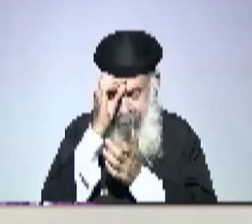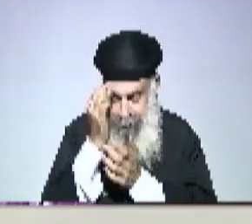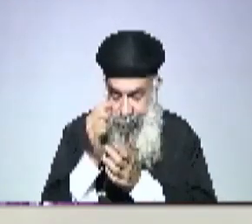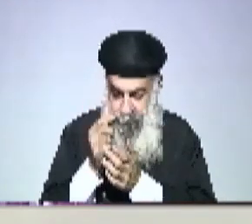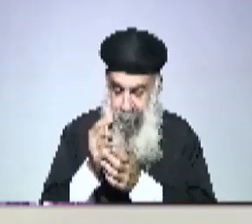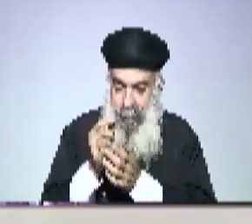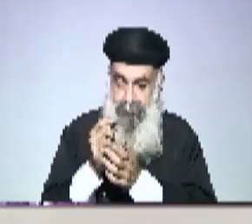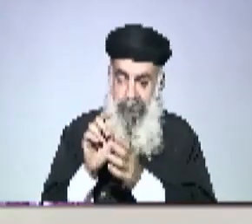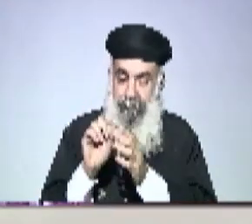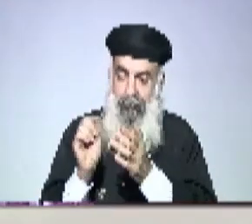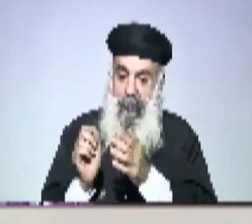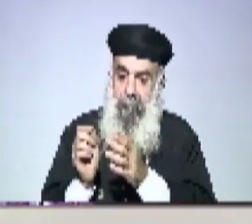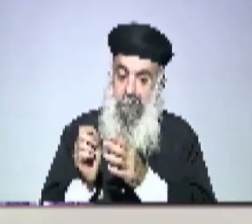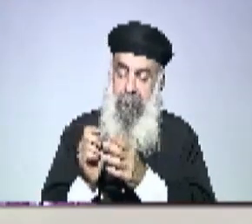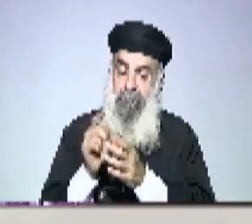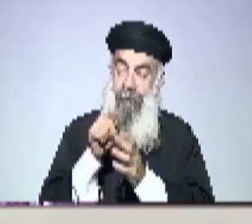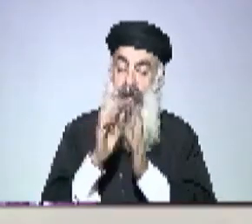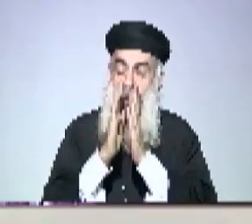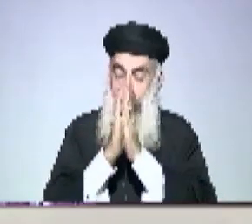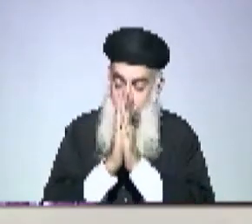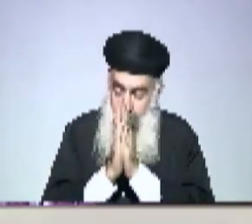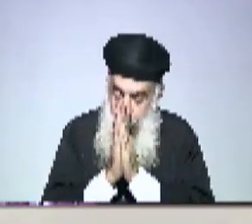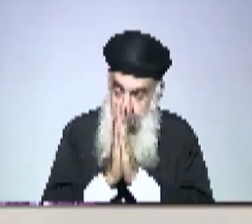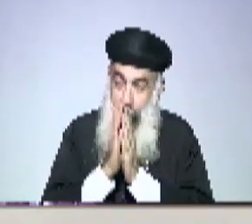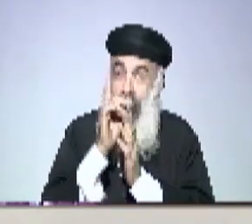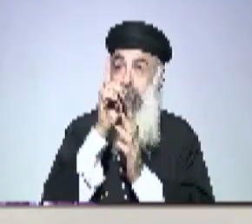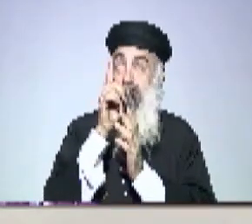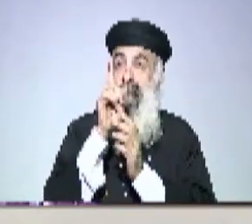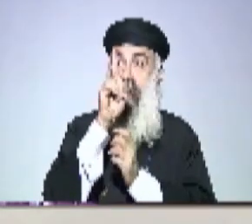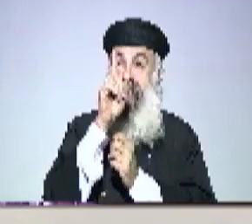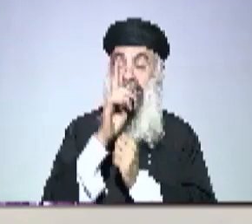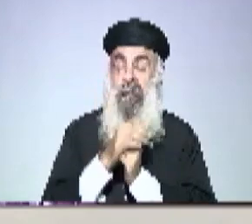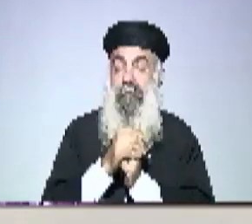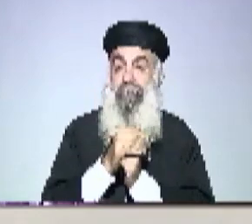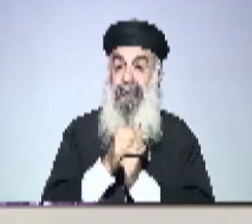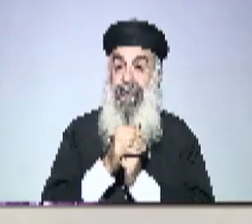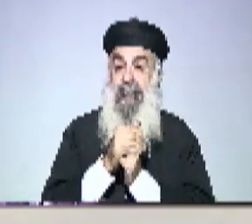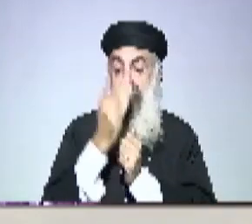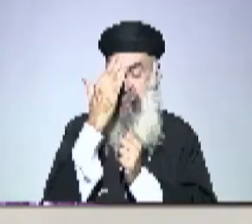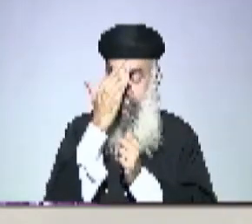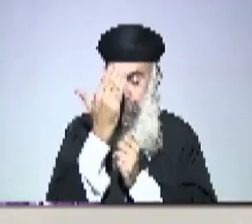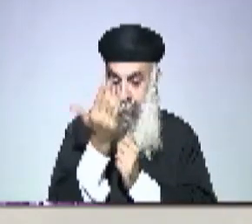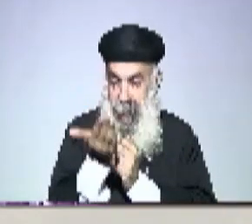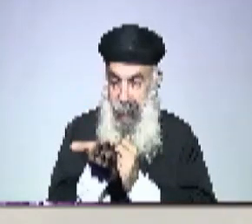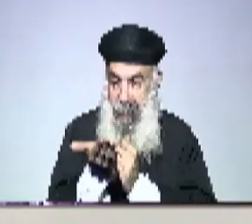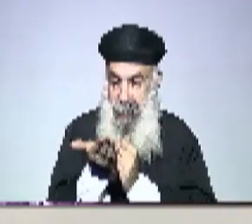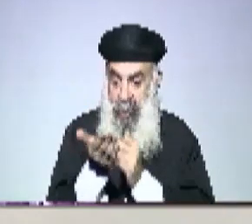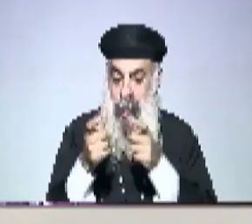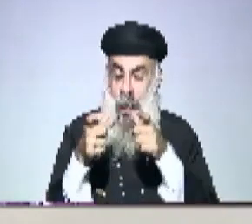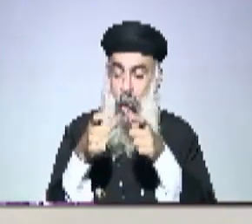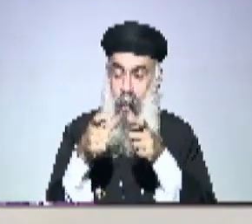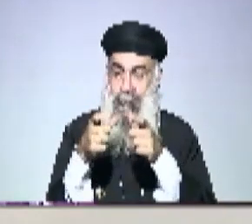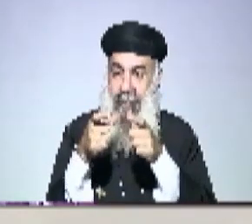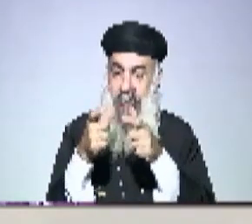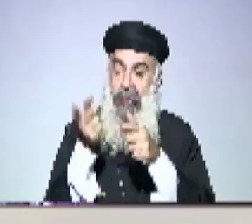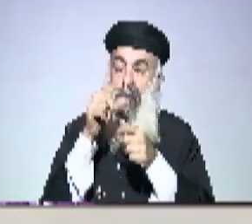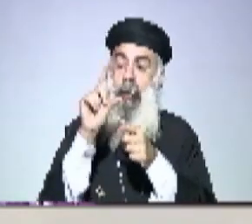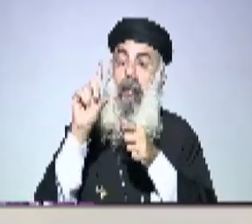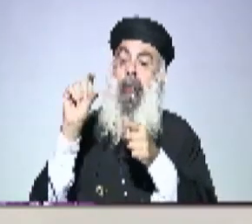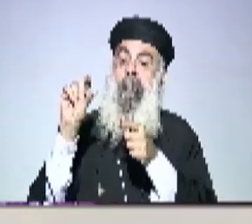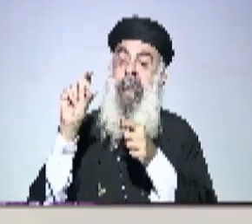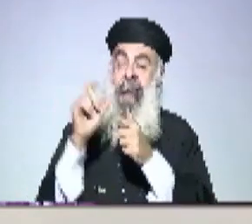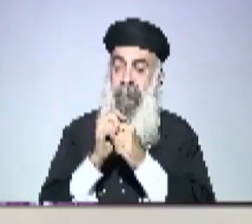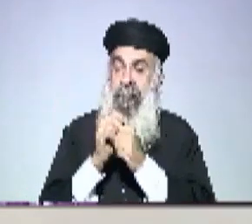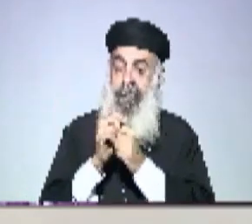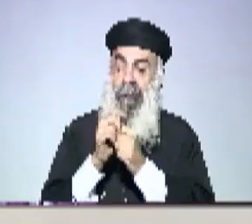ايه وتعبدون الرب الهكم فيبارك خبزك وماء